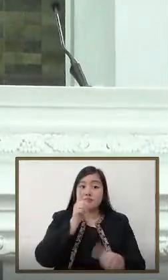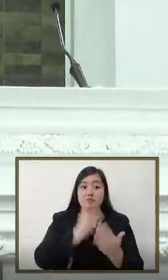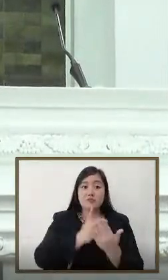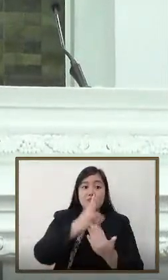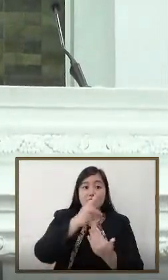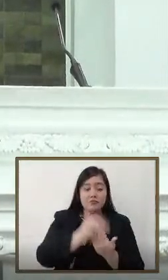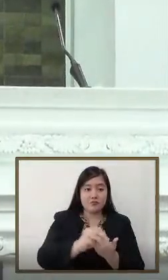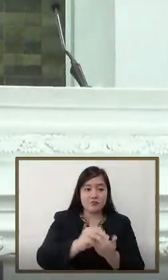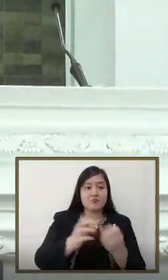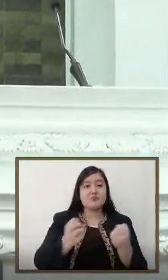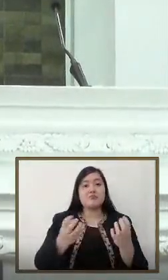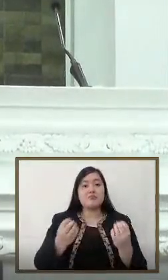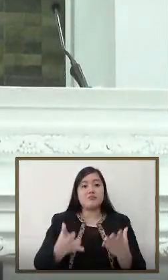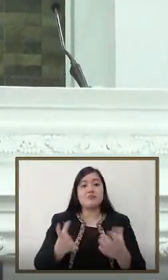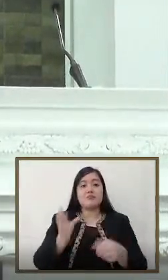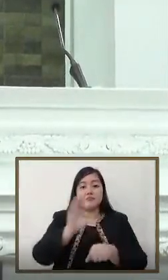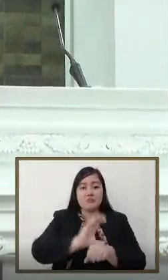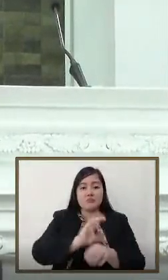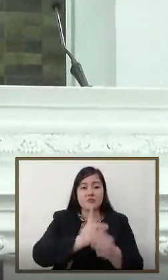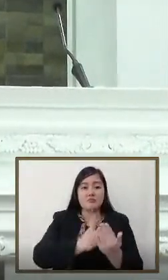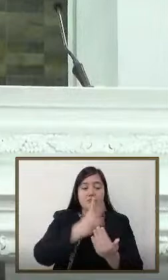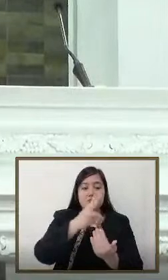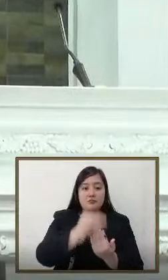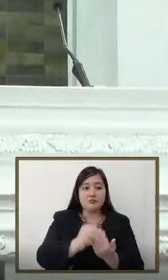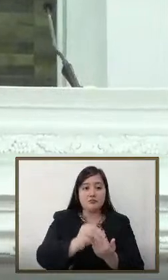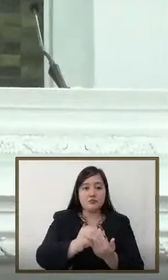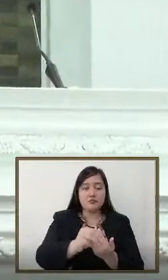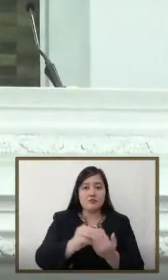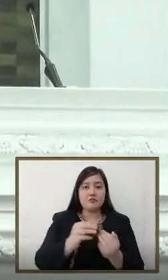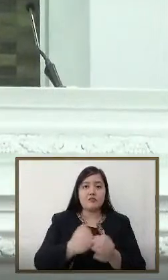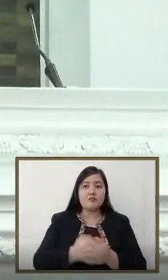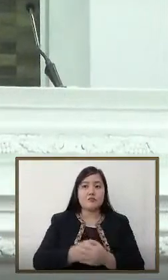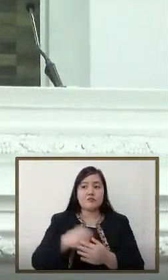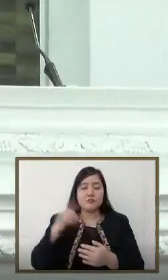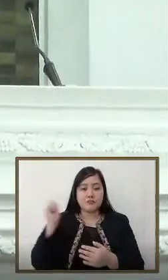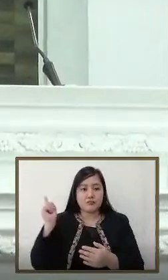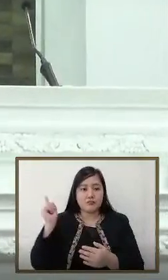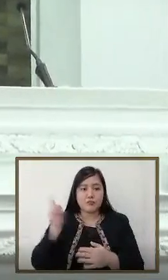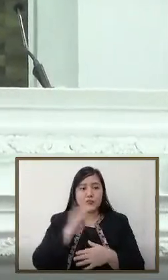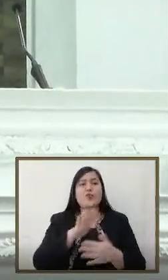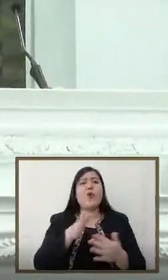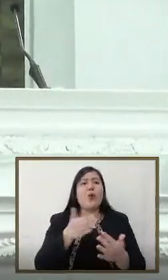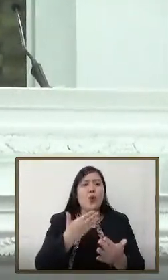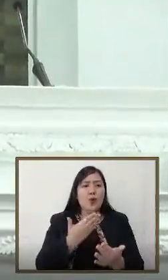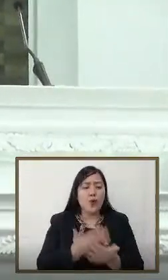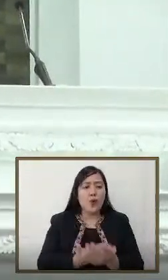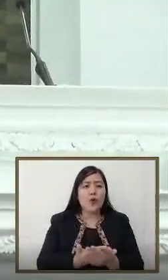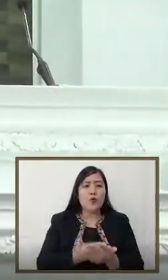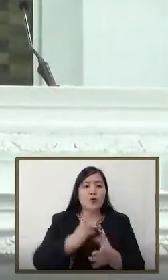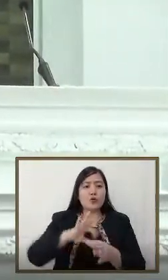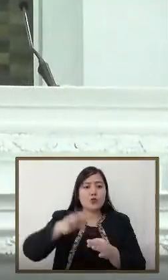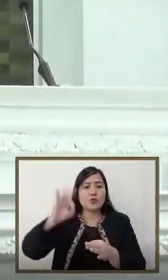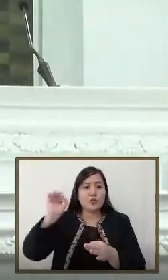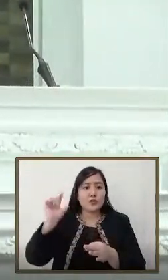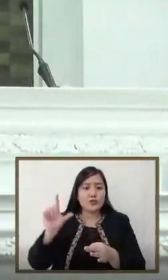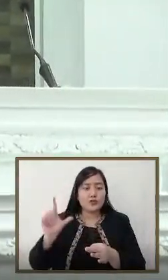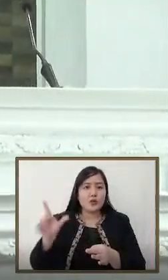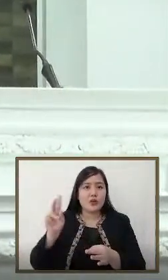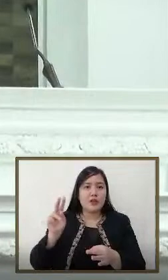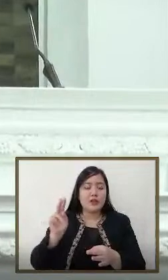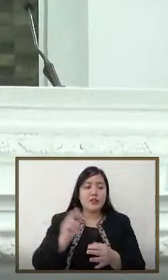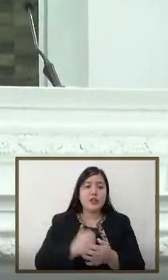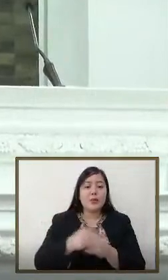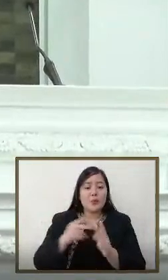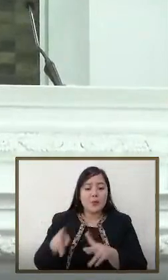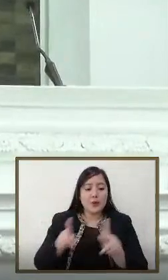Napakaraming programa. Sabi ko nga kanina, halos lahat na nailuto na. Ha? Nailatag na